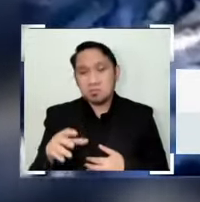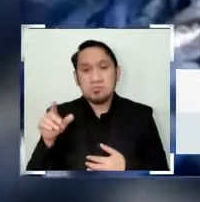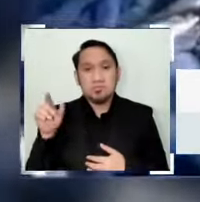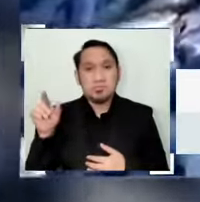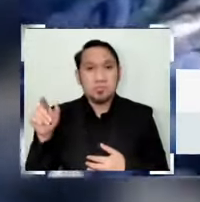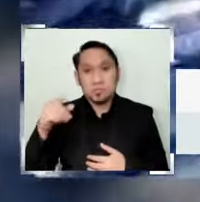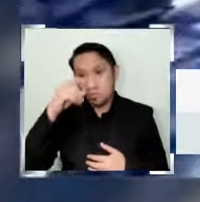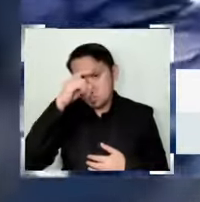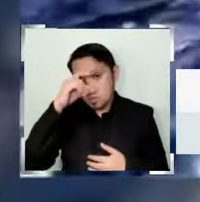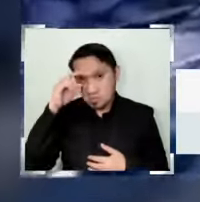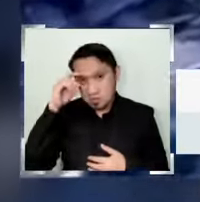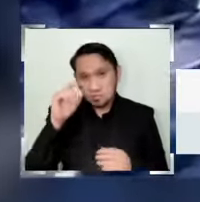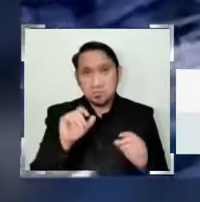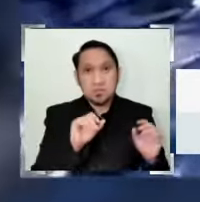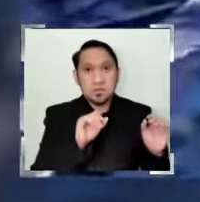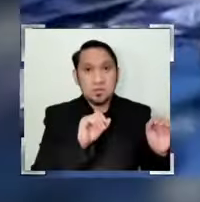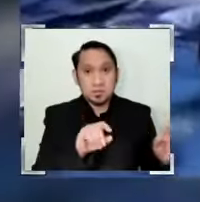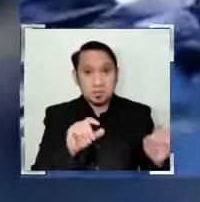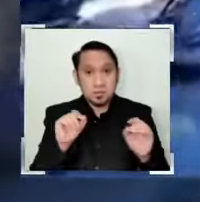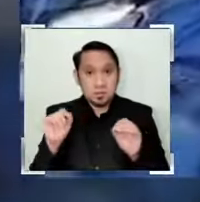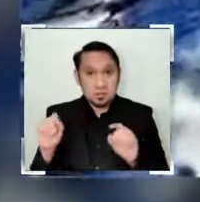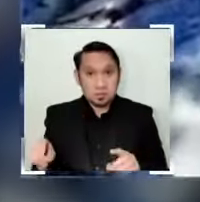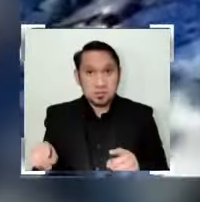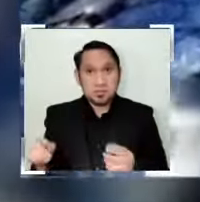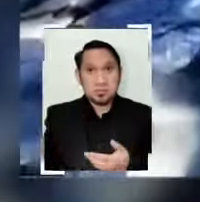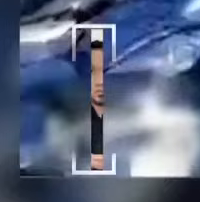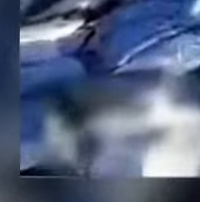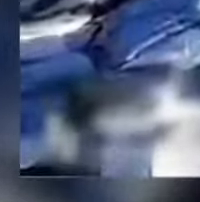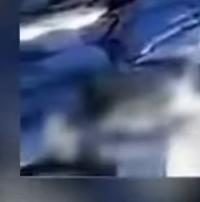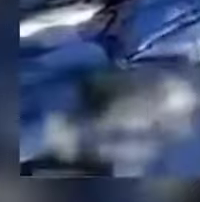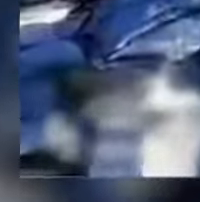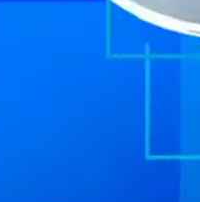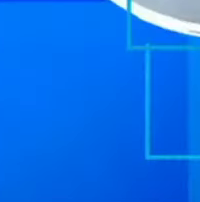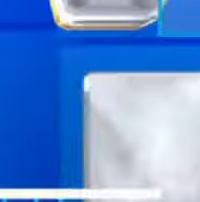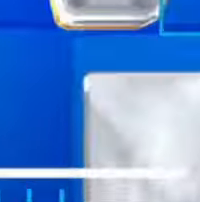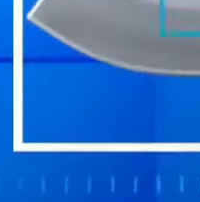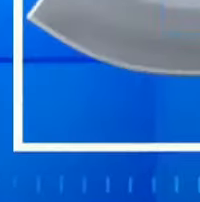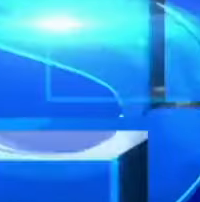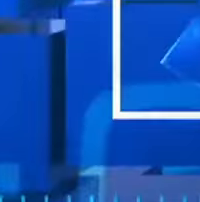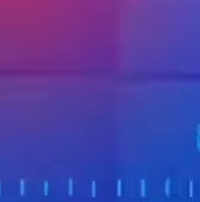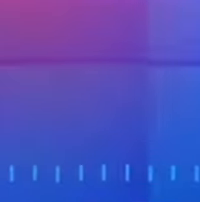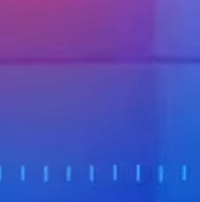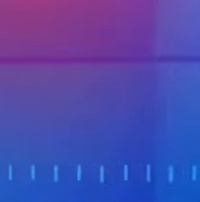mga mangiisda ang kanilang masaganang huli.